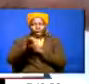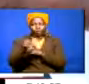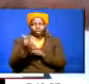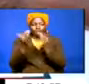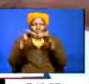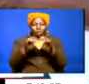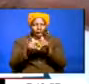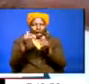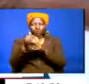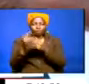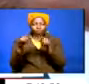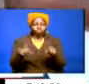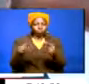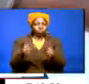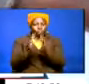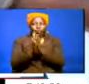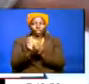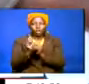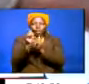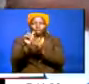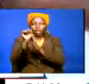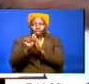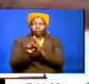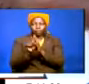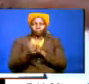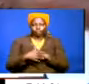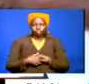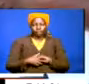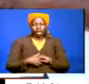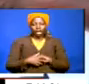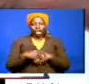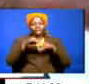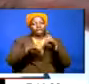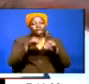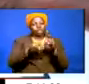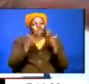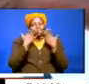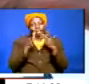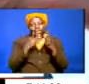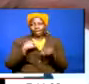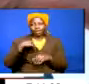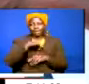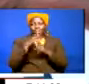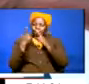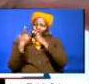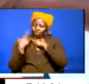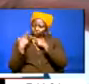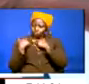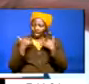hilo. The elections are over and we have a responsibility to the people of Kenya